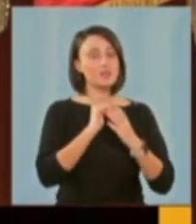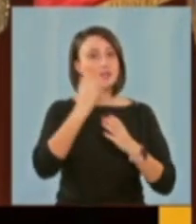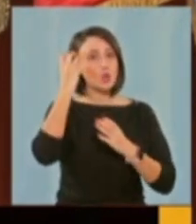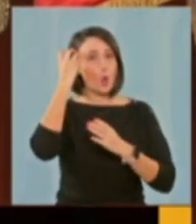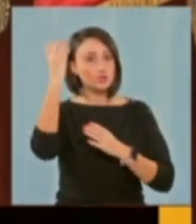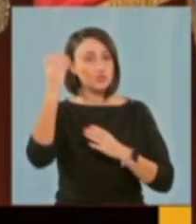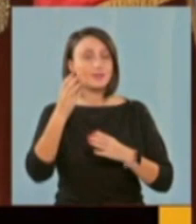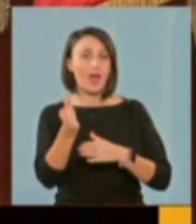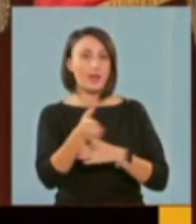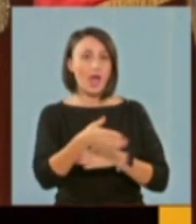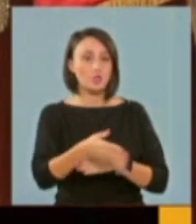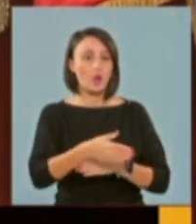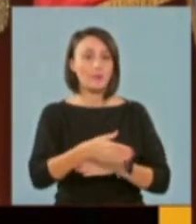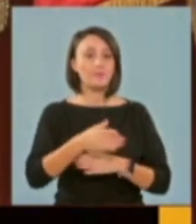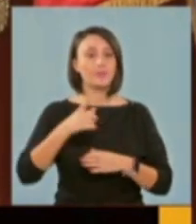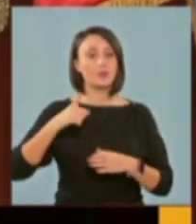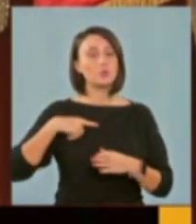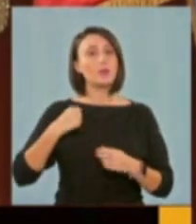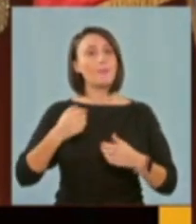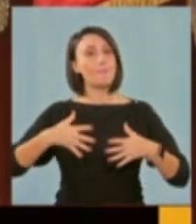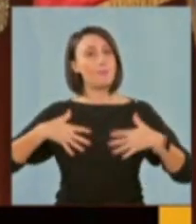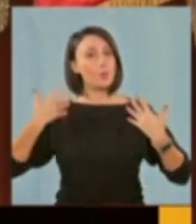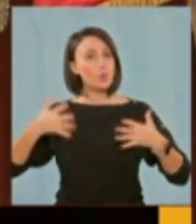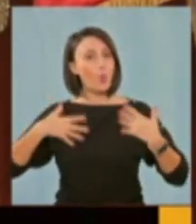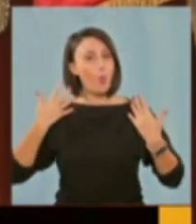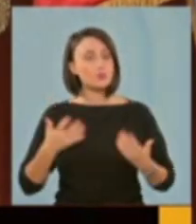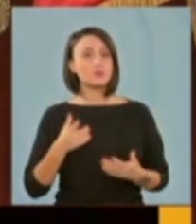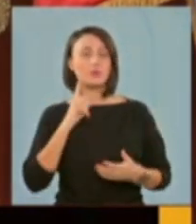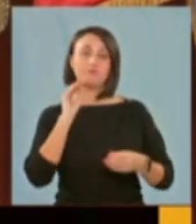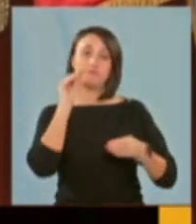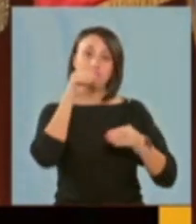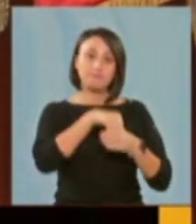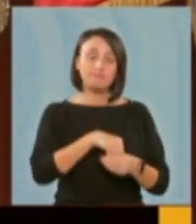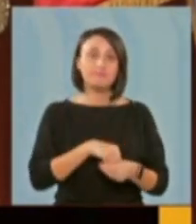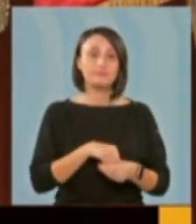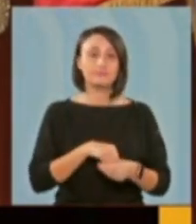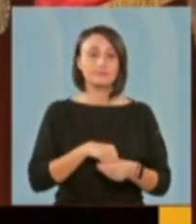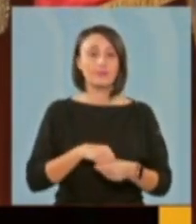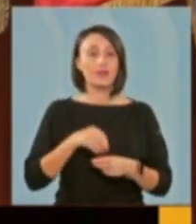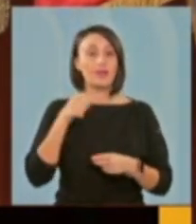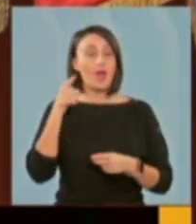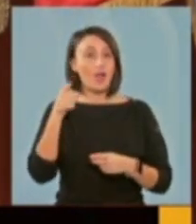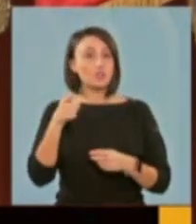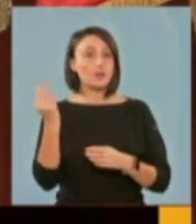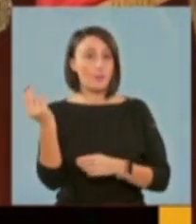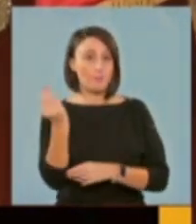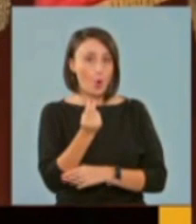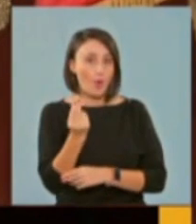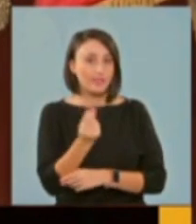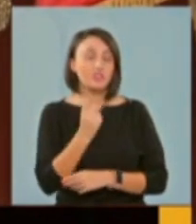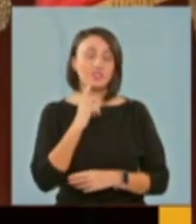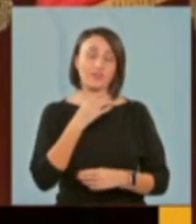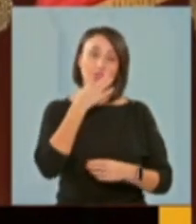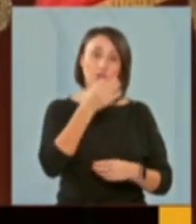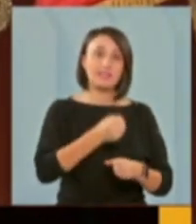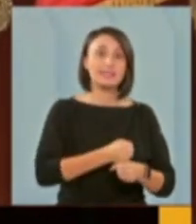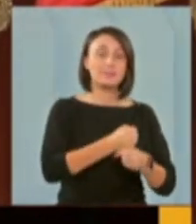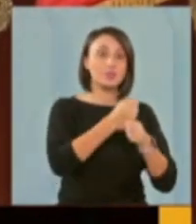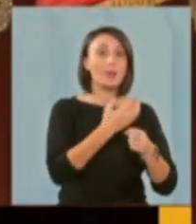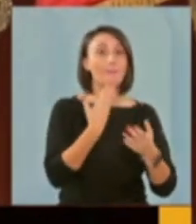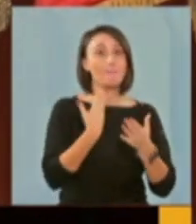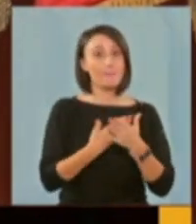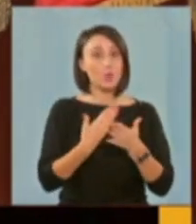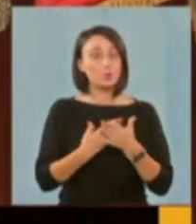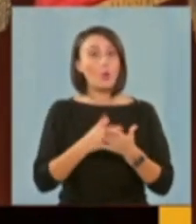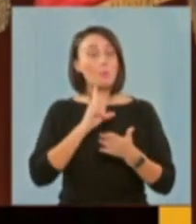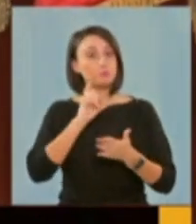conștiința națională. Sunt bucuros să pot face parte din acest proiect și vă cer sprijinul pentru ca